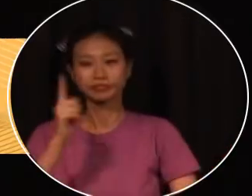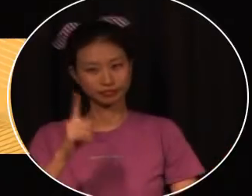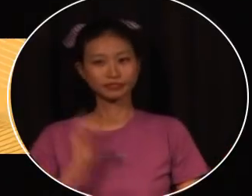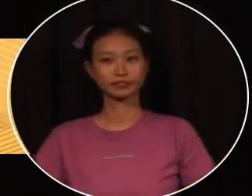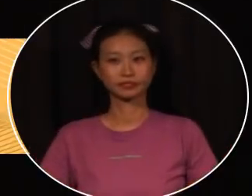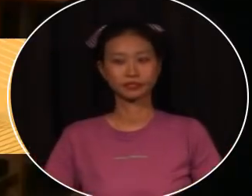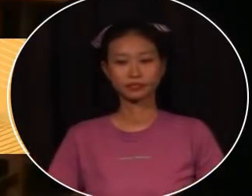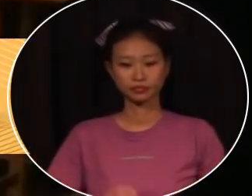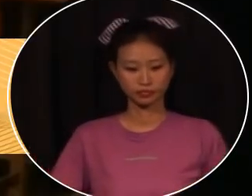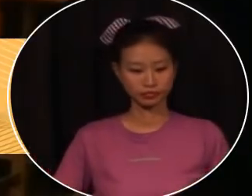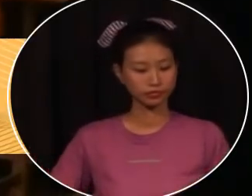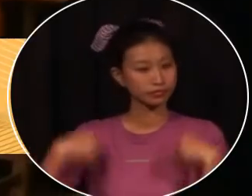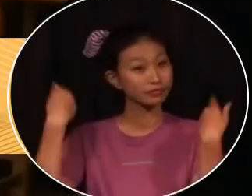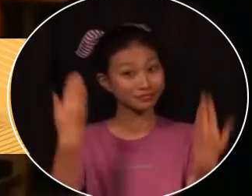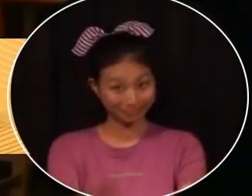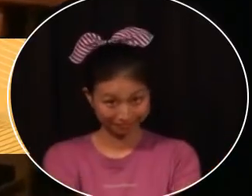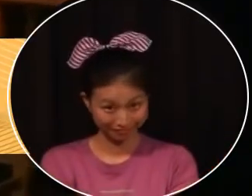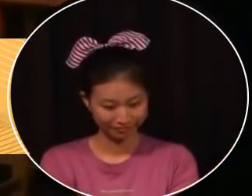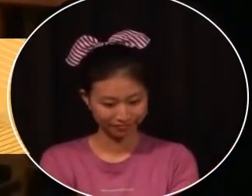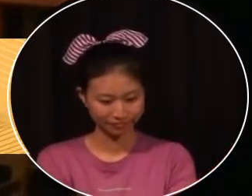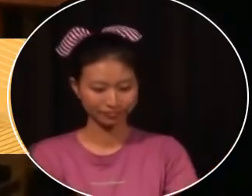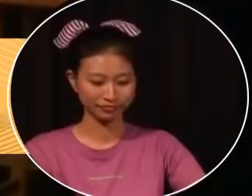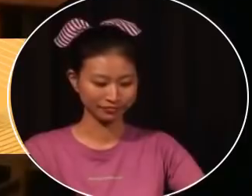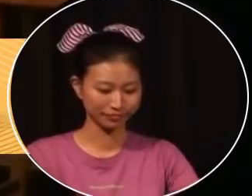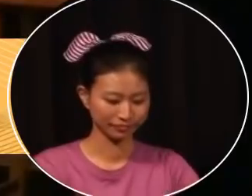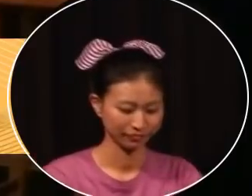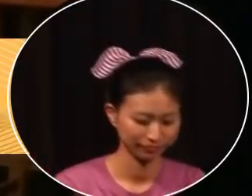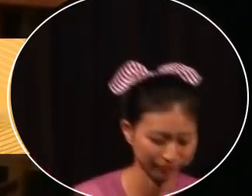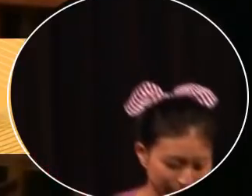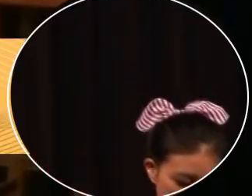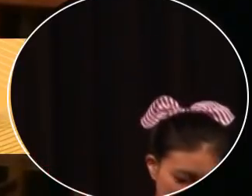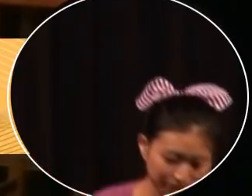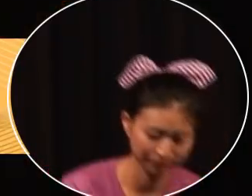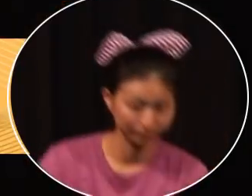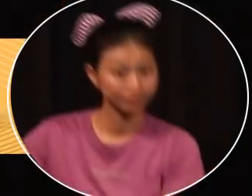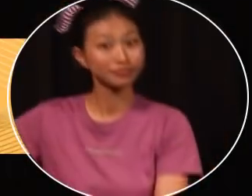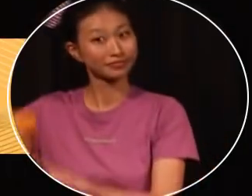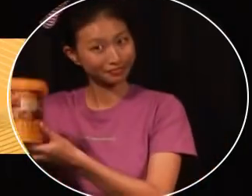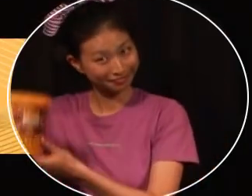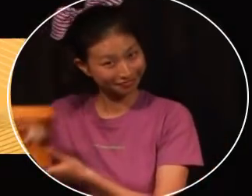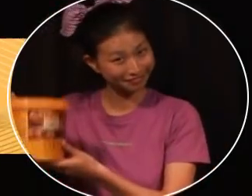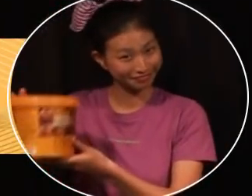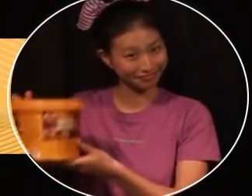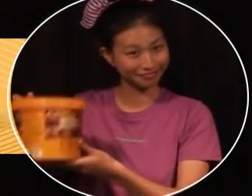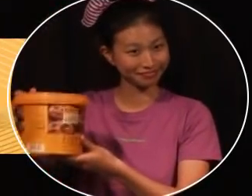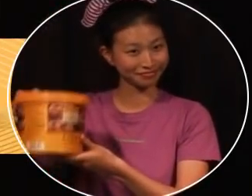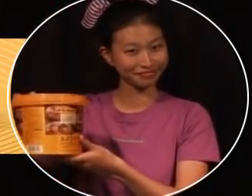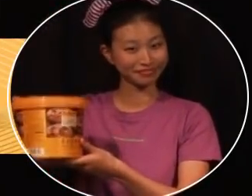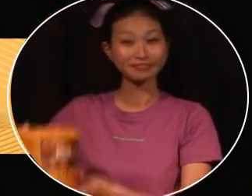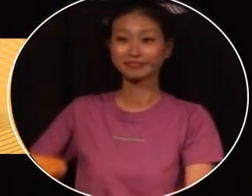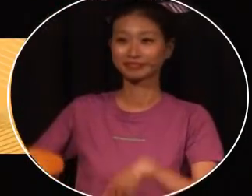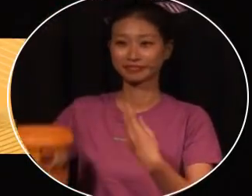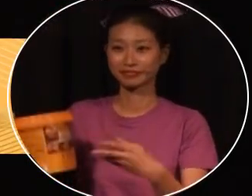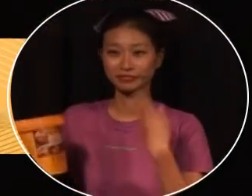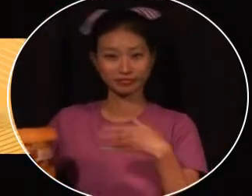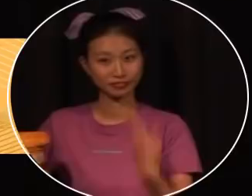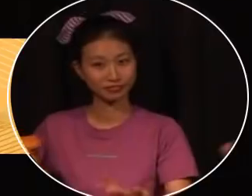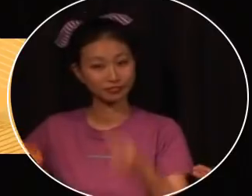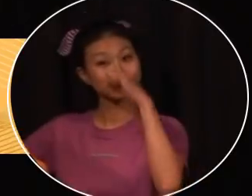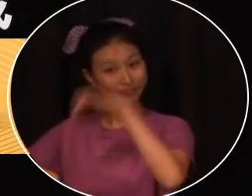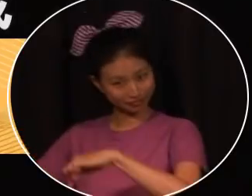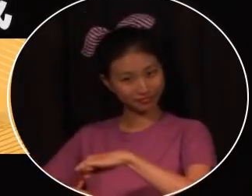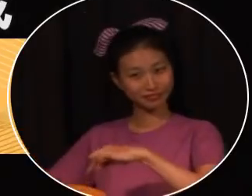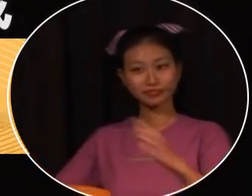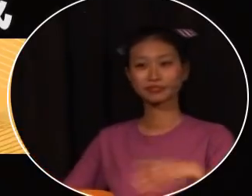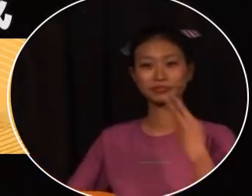我，我告诉他们，台积电是不是？那个谁去哪边上班 ？OK 的，马上就